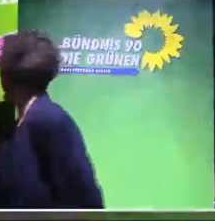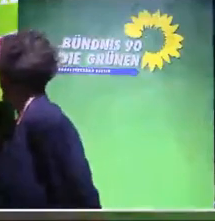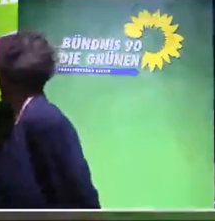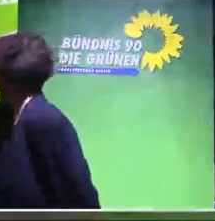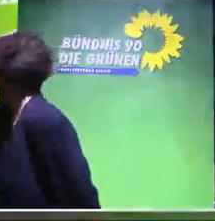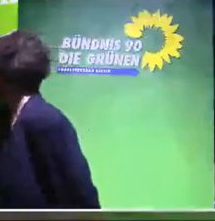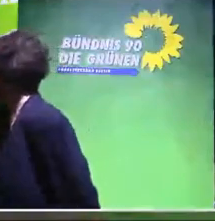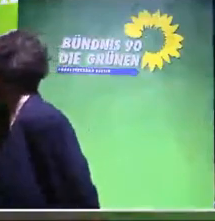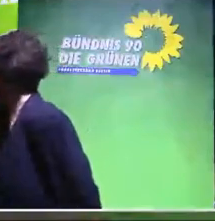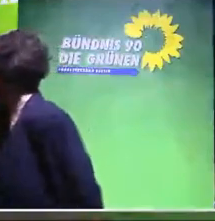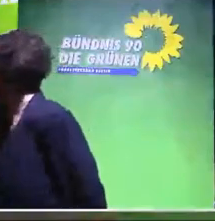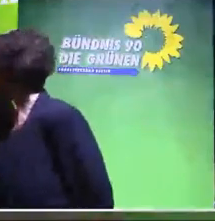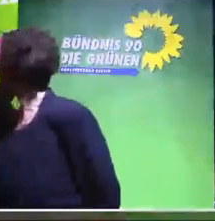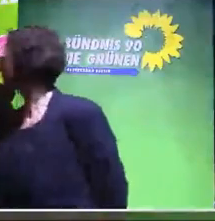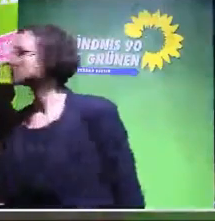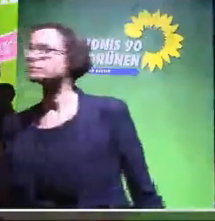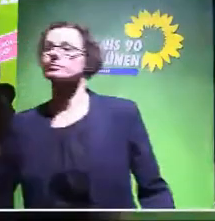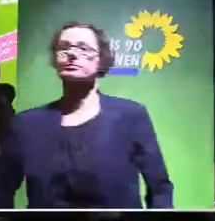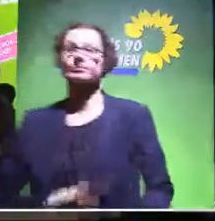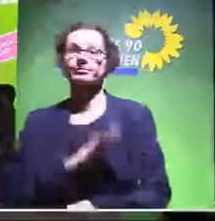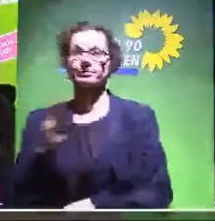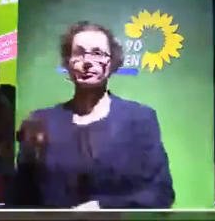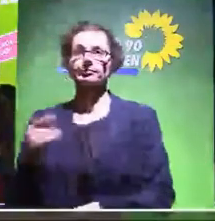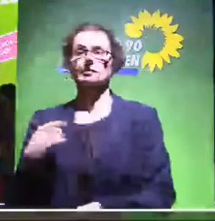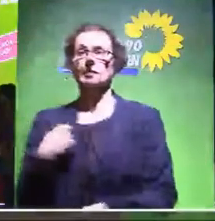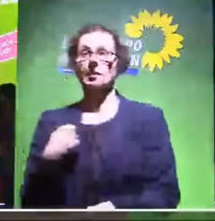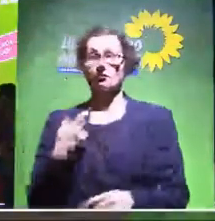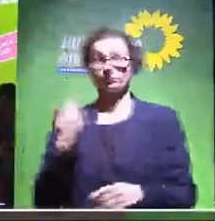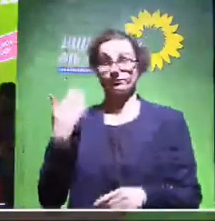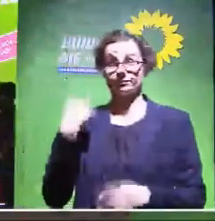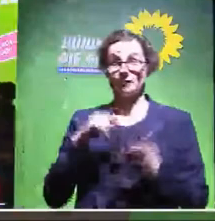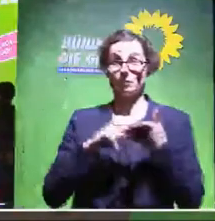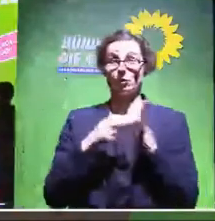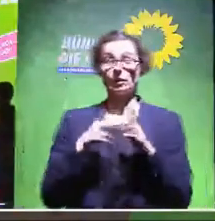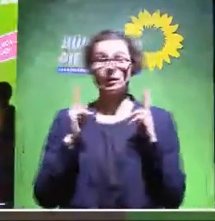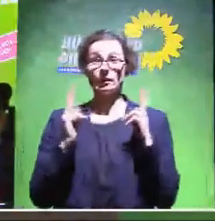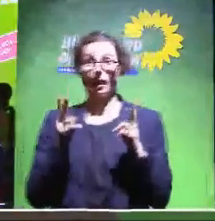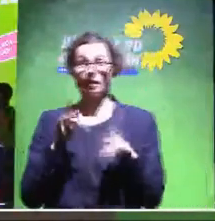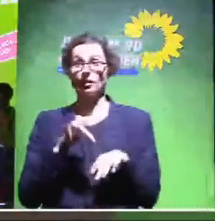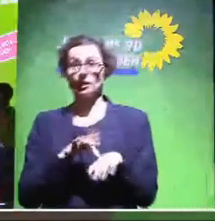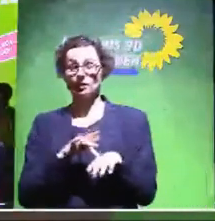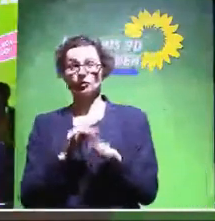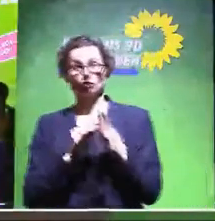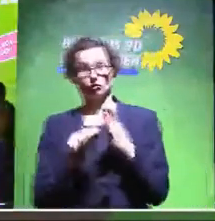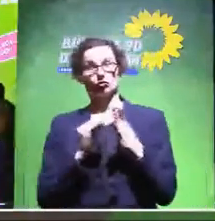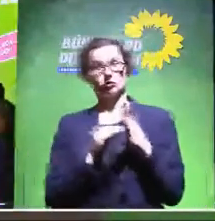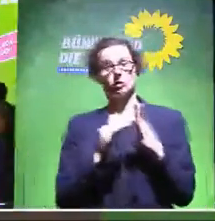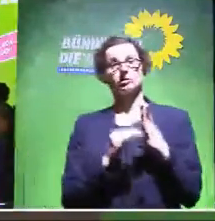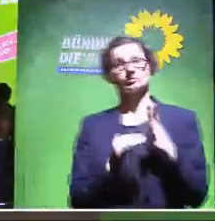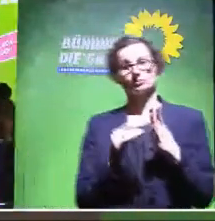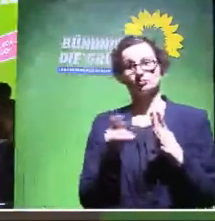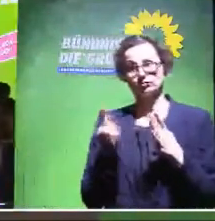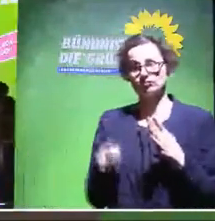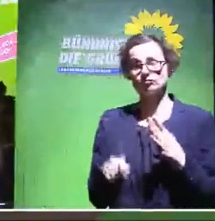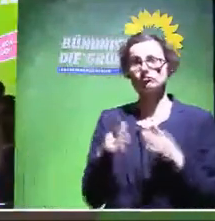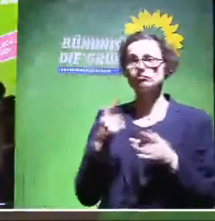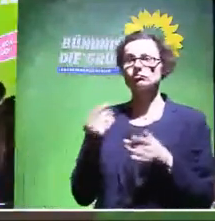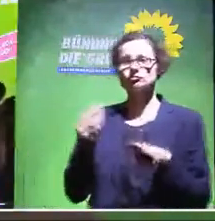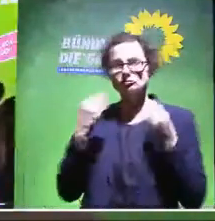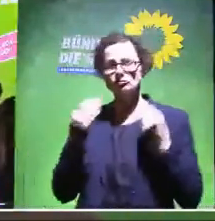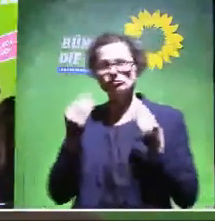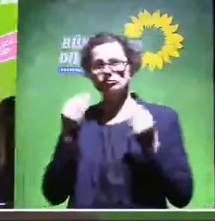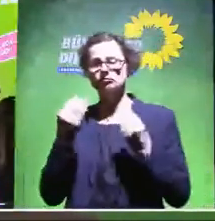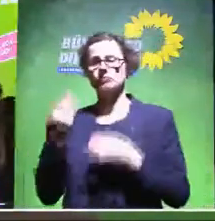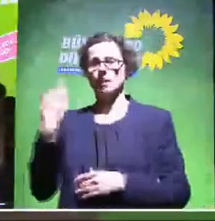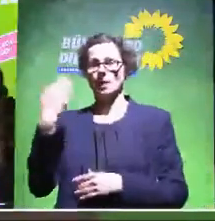Hallo, liebe Leute. Meine Politiklehrerin, die hieß Frau Westerburg. Ja. Und Frau Westerburg, die wollte uns damals